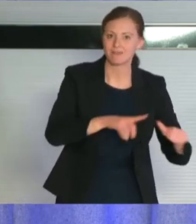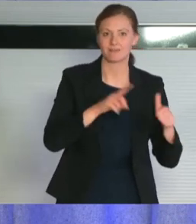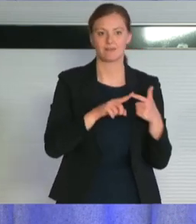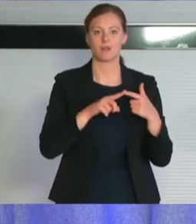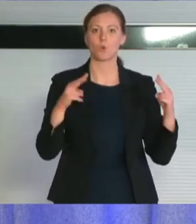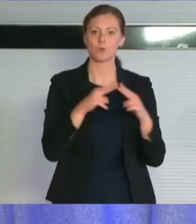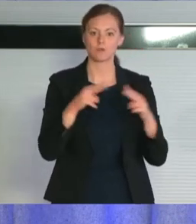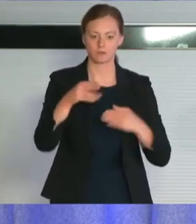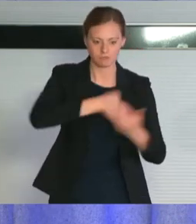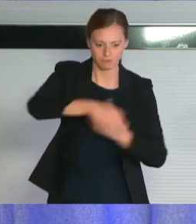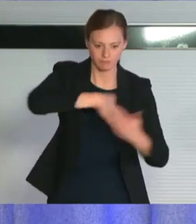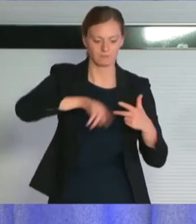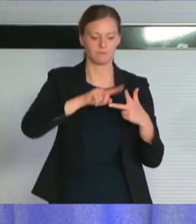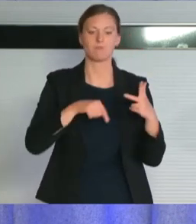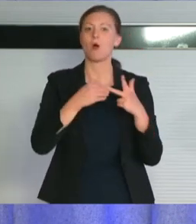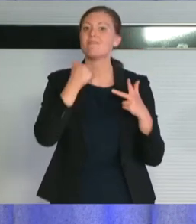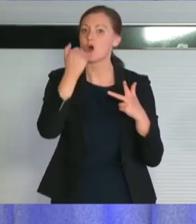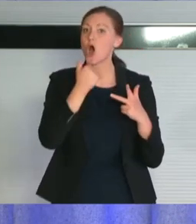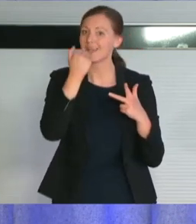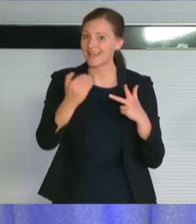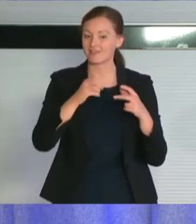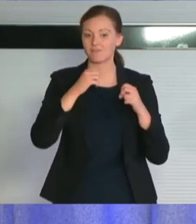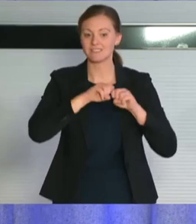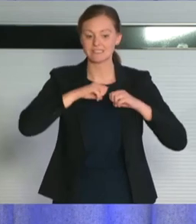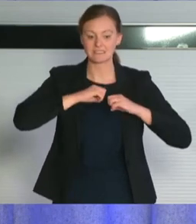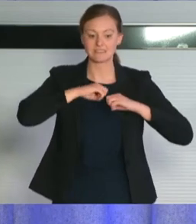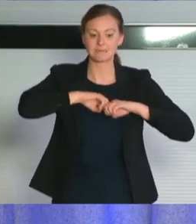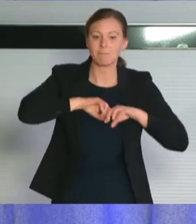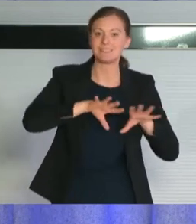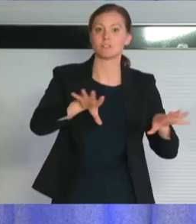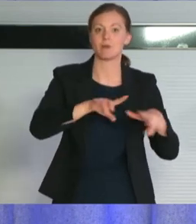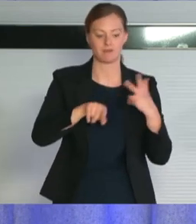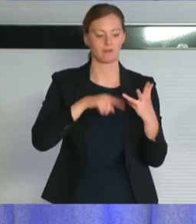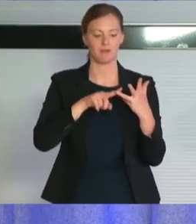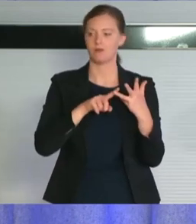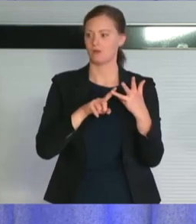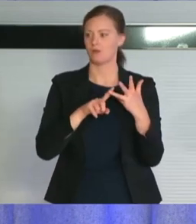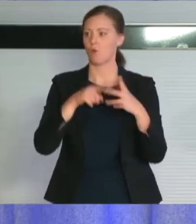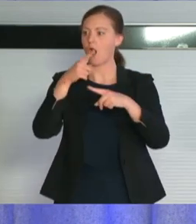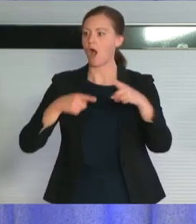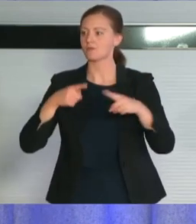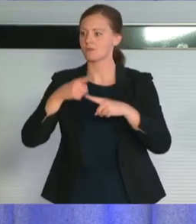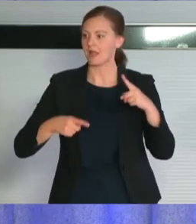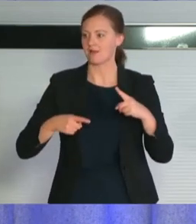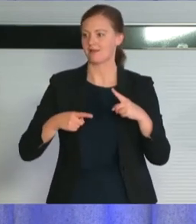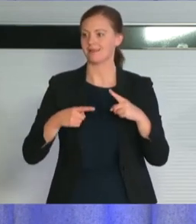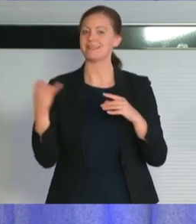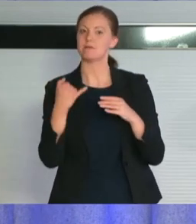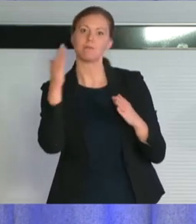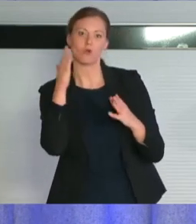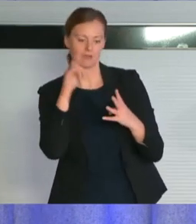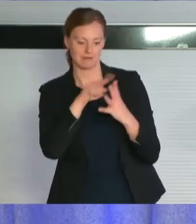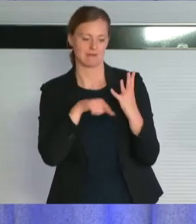kontakthyppigheten i samfunnet, varigheten av smittsomhet og andelen immune i befolkningen.